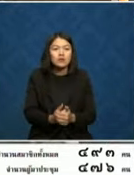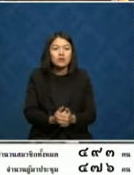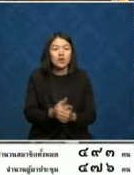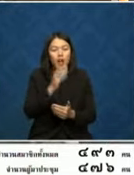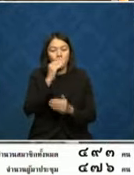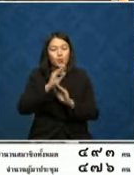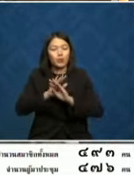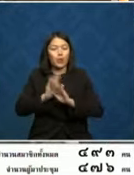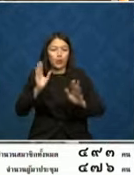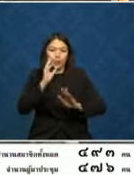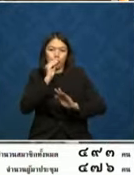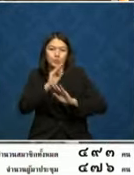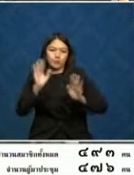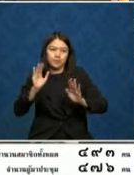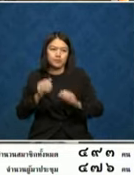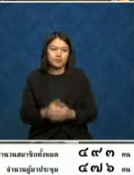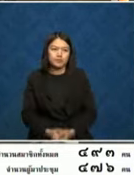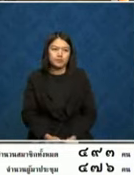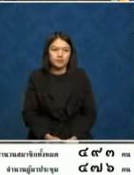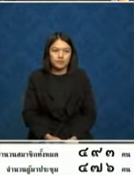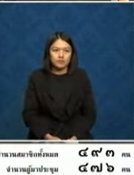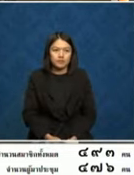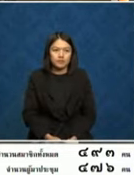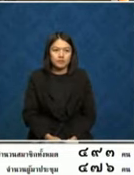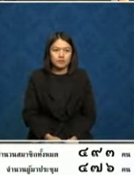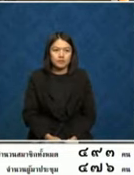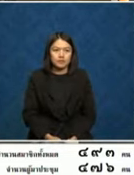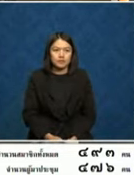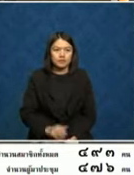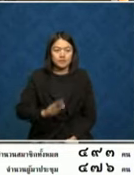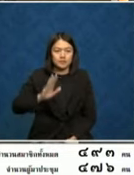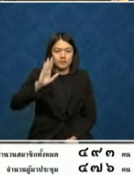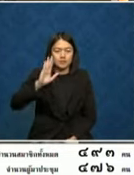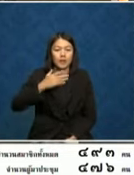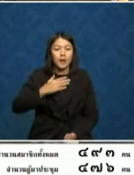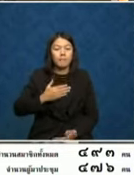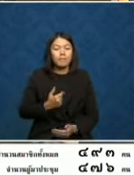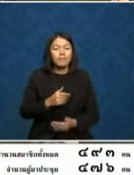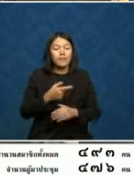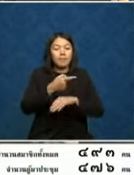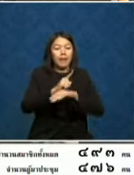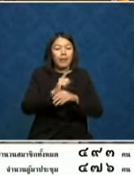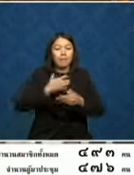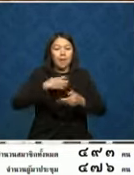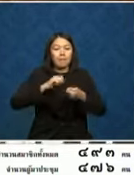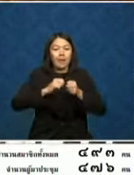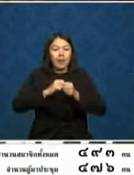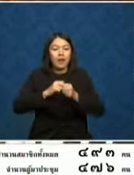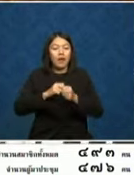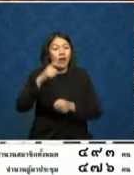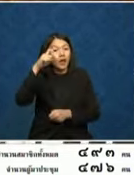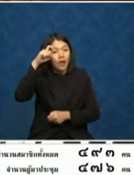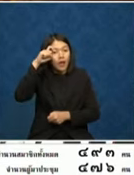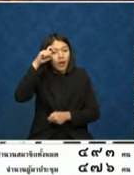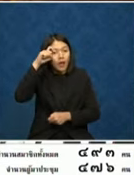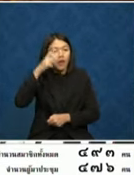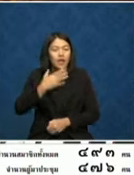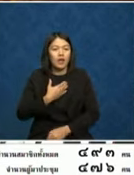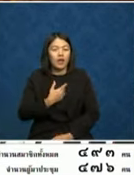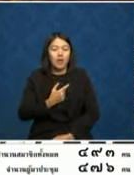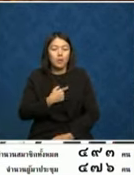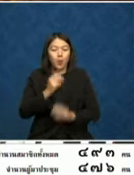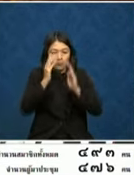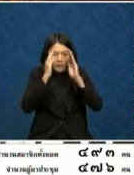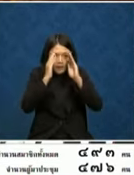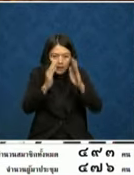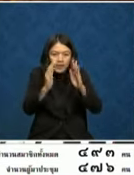นคำพูดนะครับ กราบเรียนท่านประธานเคารพครับผมจุติไกรเลิศไม่อยากให้ท่านประธานมีปัญหาแต่ถ้าเกิดท่านผ่าหัวใจผมได้ผมไม่มีเจต